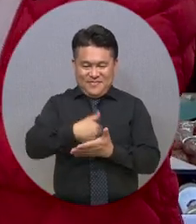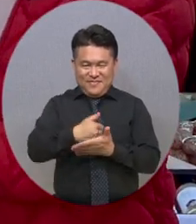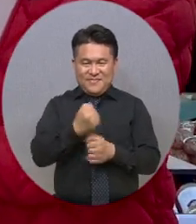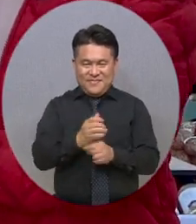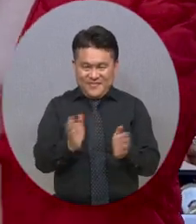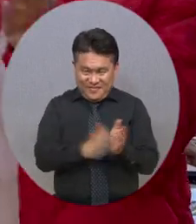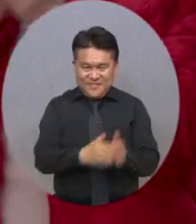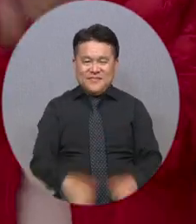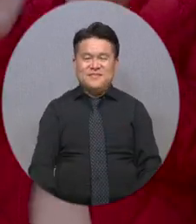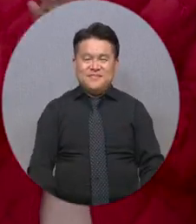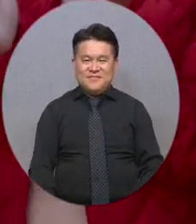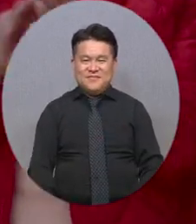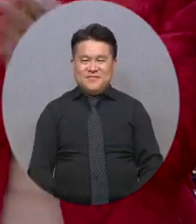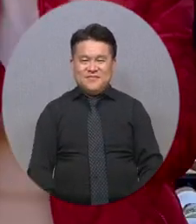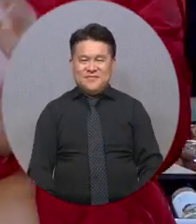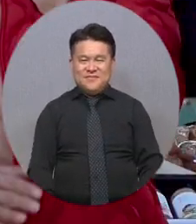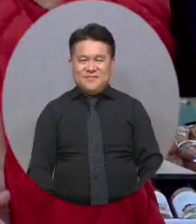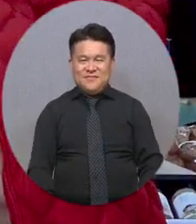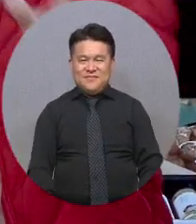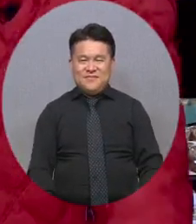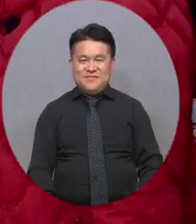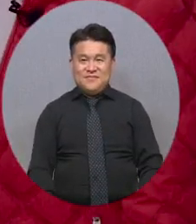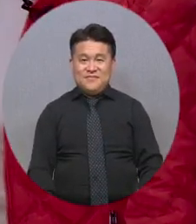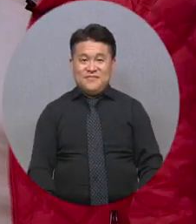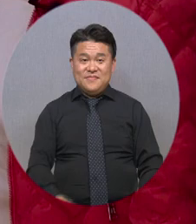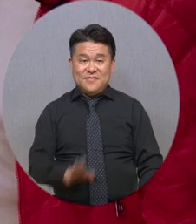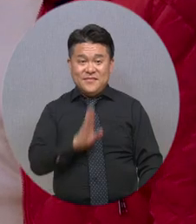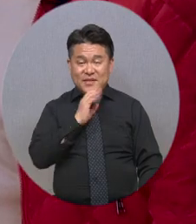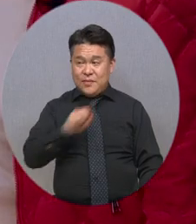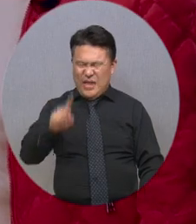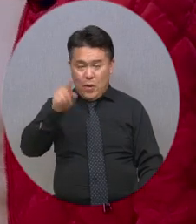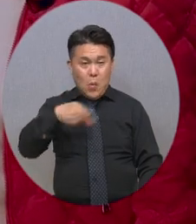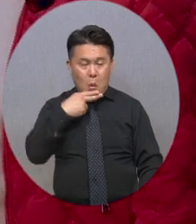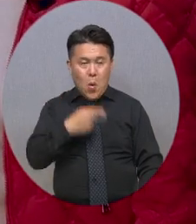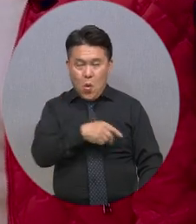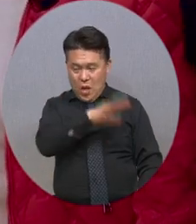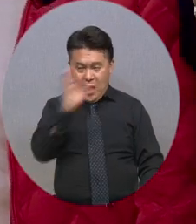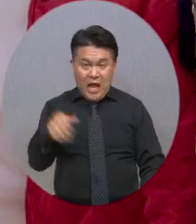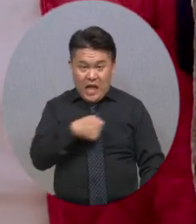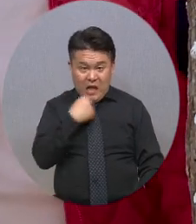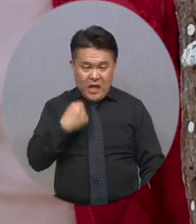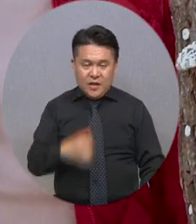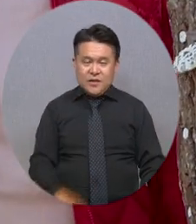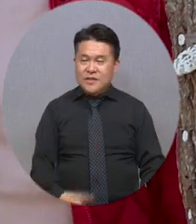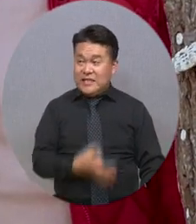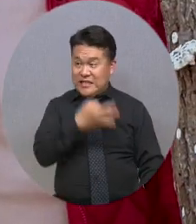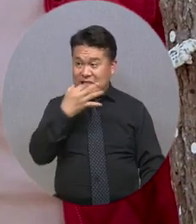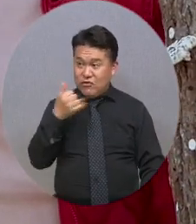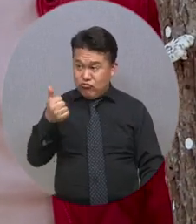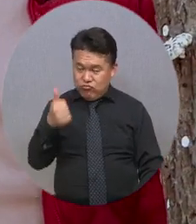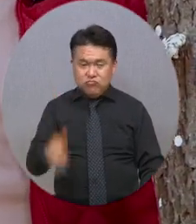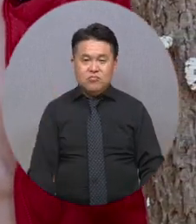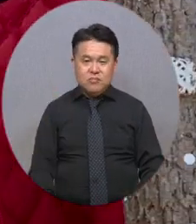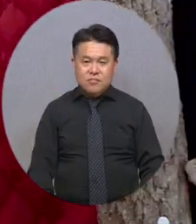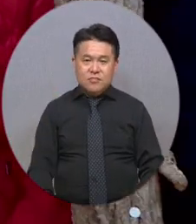만들었습니다. 우와, 아니 맛있어. 근데 진짜 버릴 게 하나도 없네. 네, 맛있어. 맛있어. 아, 너무 고소해요. 꿀하고.